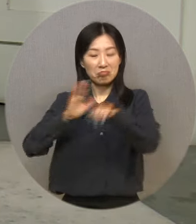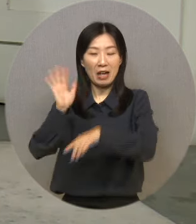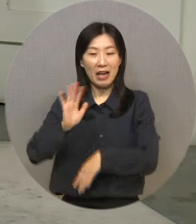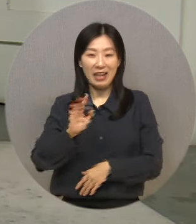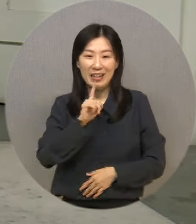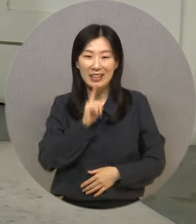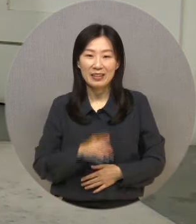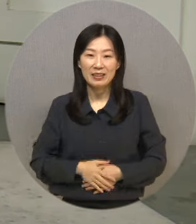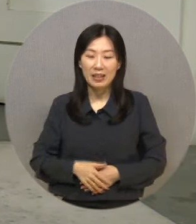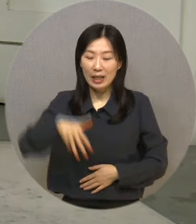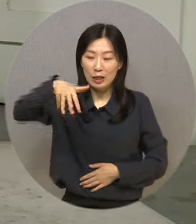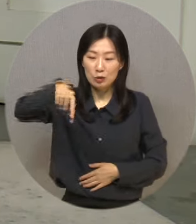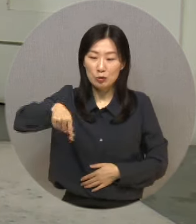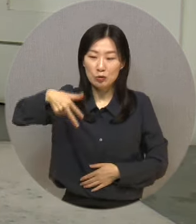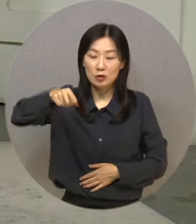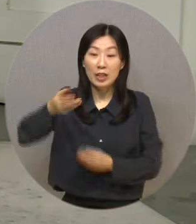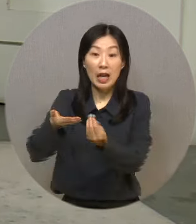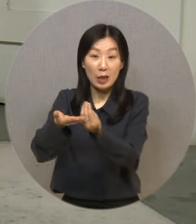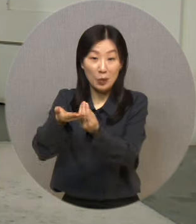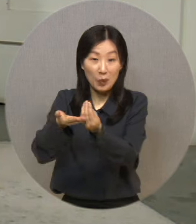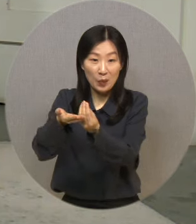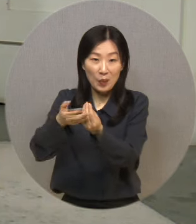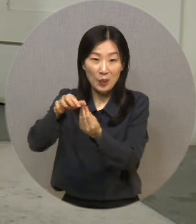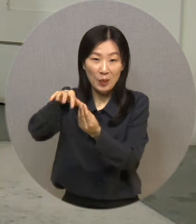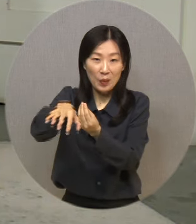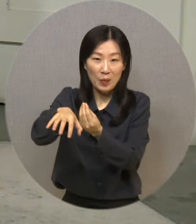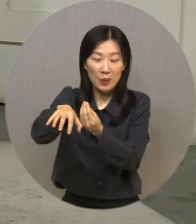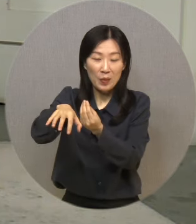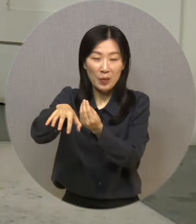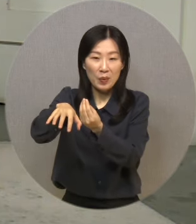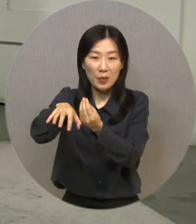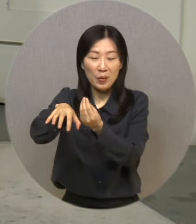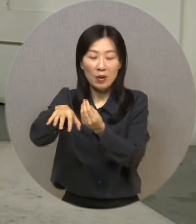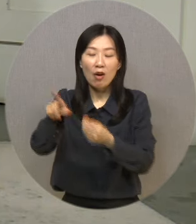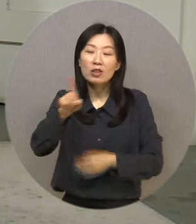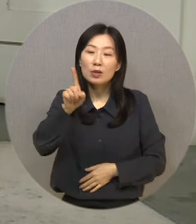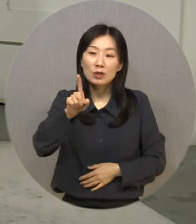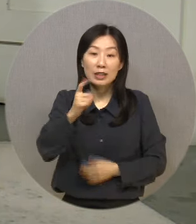추자도는 내 고향 추자도는 어떤 것이다? 한번 얘기해 주실